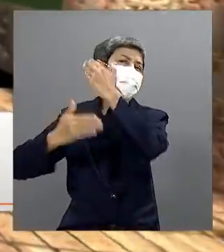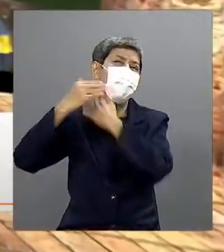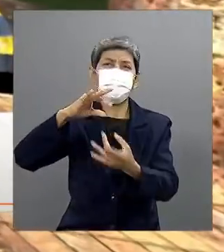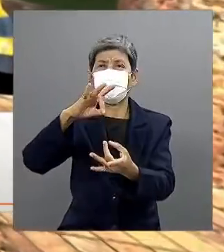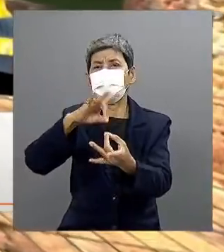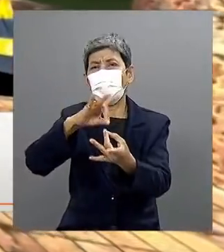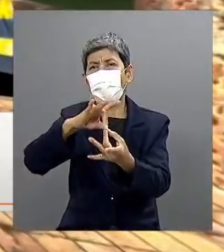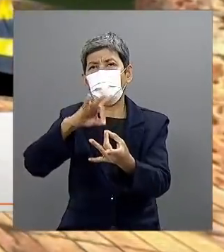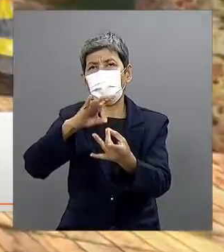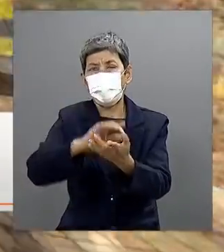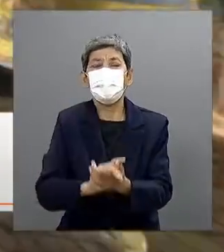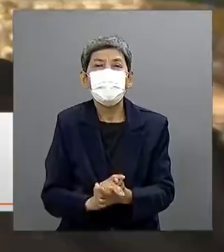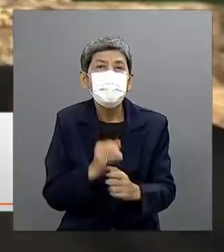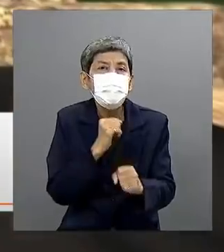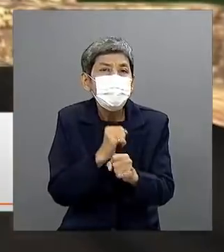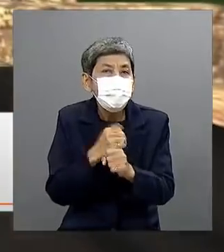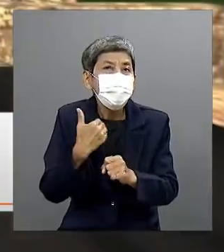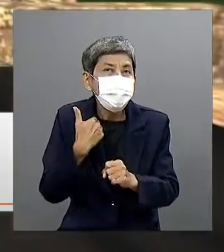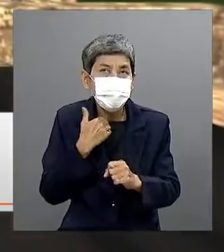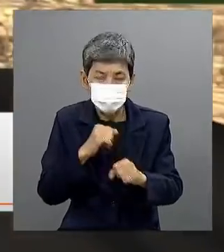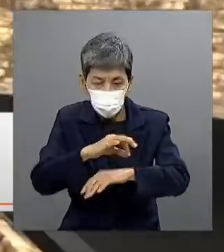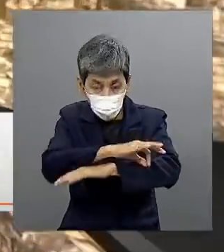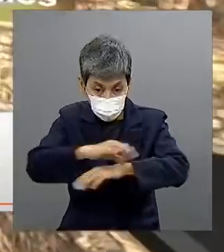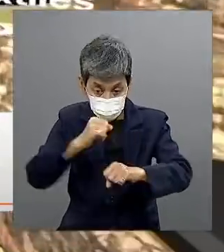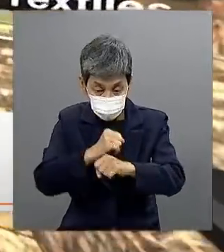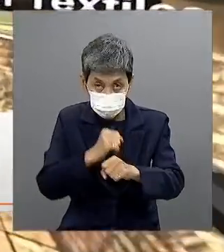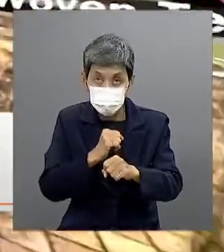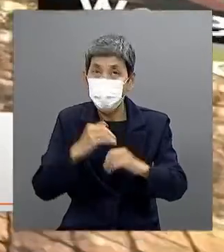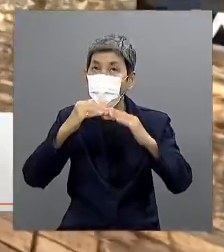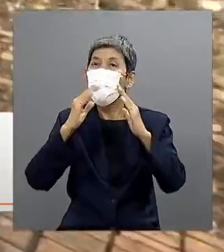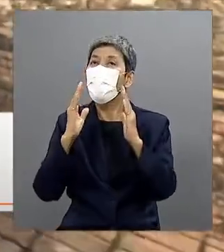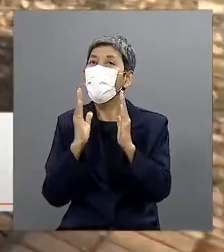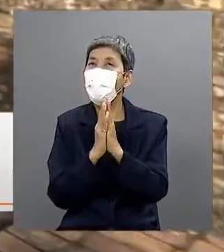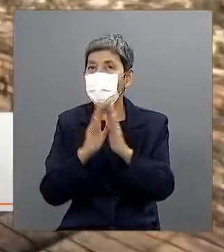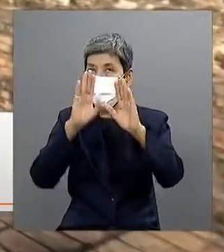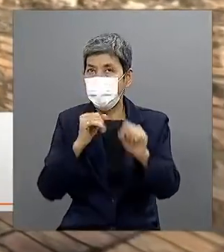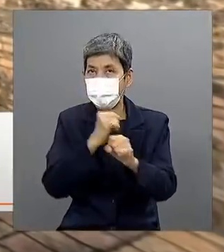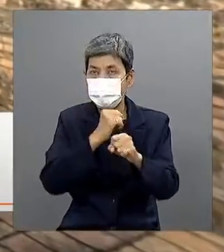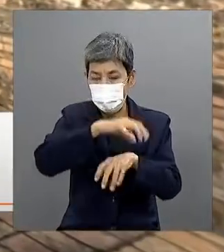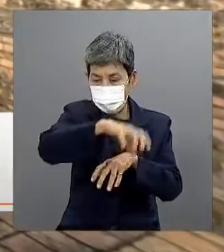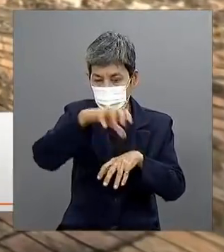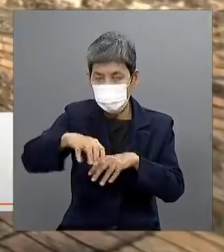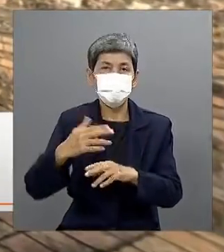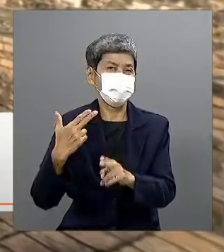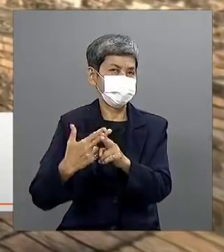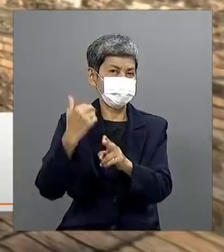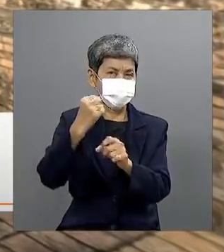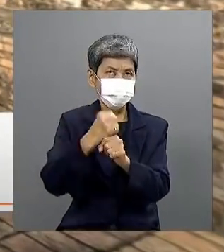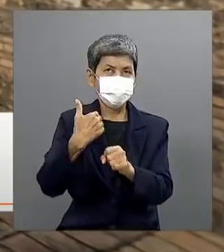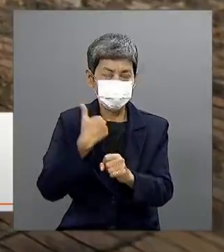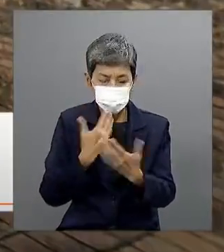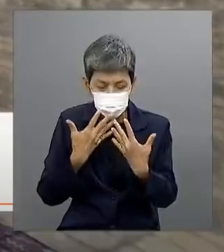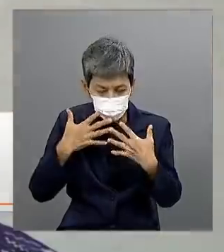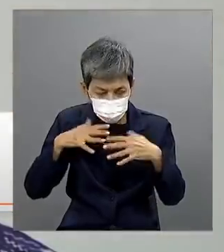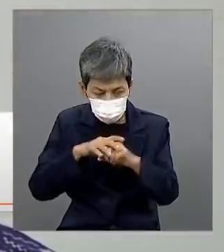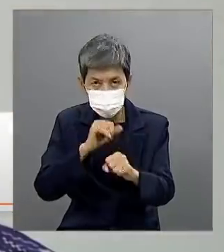ยได้รับแรงบันดาลใจในการออกแบบมาจากวัดศรีชุมที่มีลักษณะโครงสร้างที่ถือว่าโดดเด่นนะคะผสมผสานกับโบสถ์คิโนโก